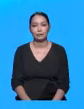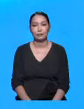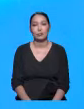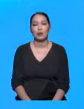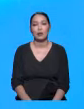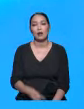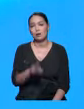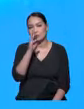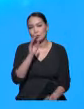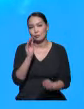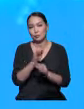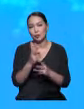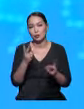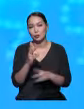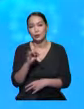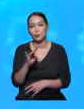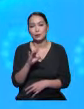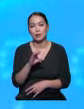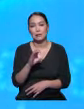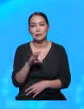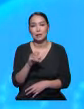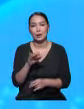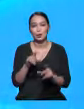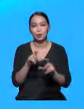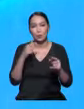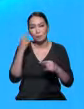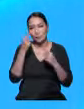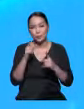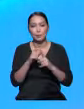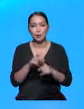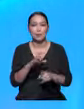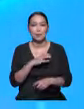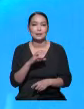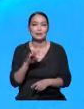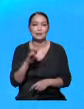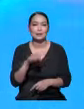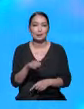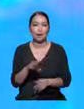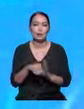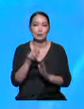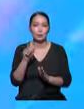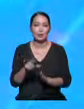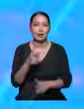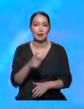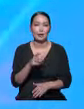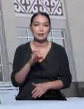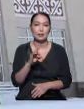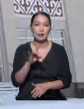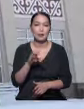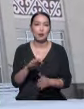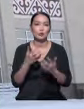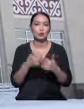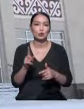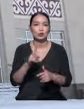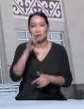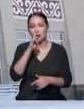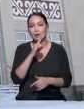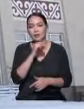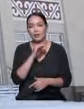Повысить зарплату и юрстатус школьных психологов предложили в Сенате. Депутат Галиаскар Сарыбаев считает, что в